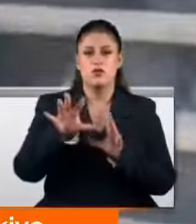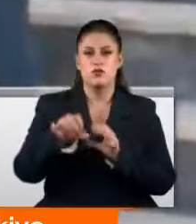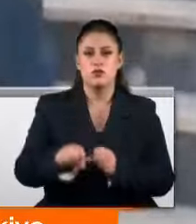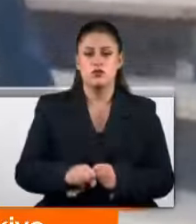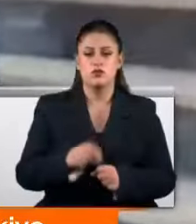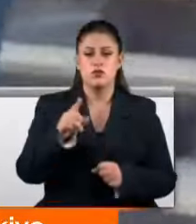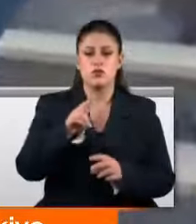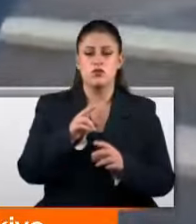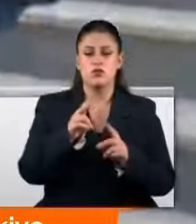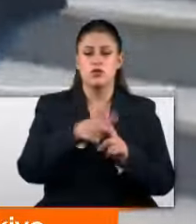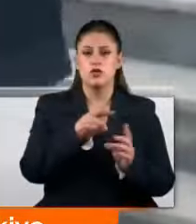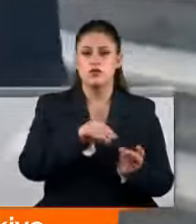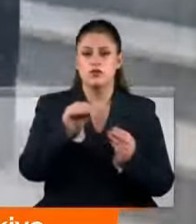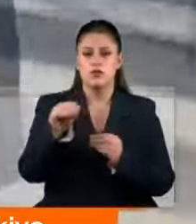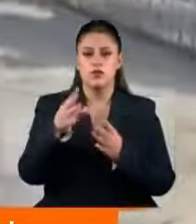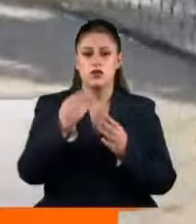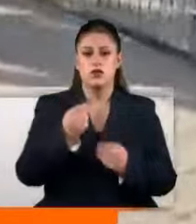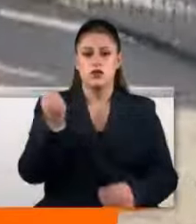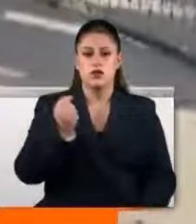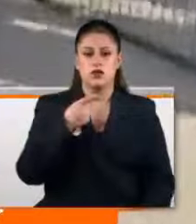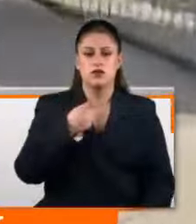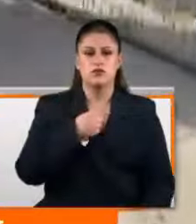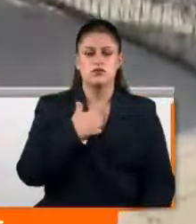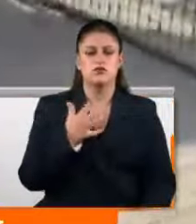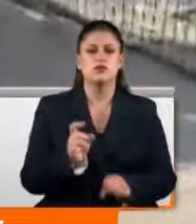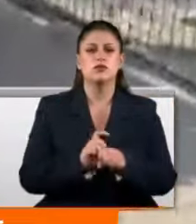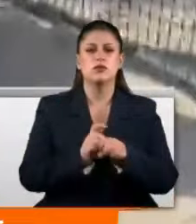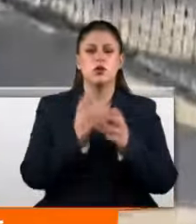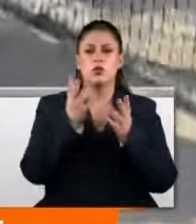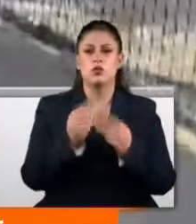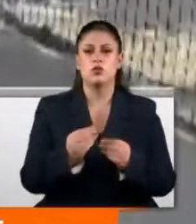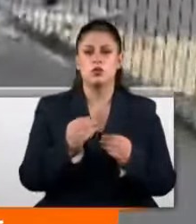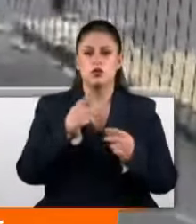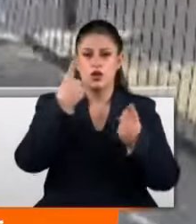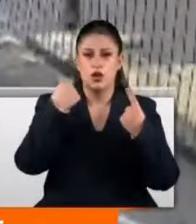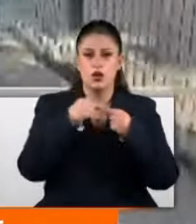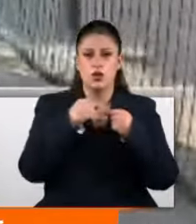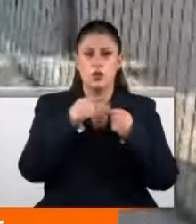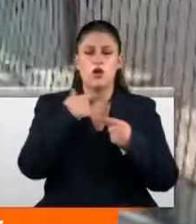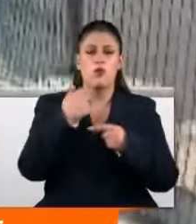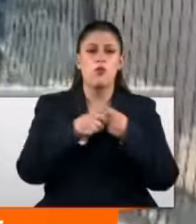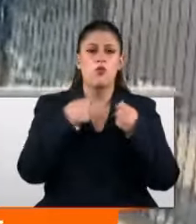Gözaltına alınan katil, canımı sıktı, eşarpla boğdum diyerek her şeyi itiraf etmişti.